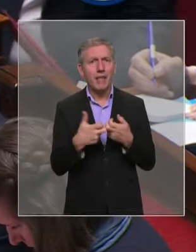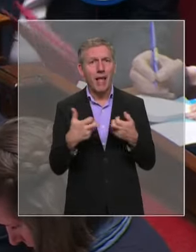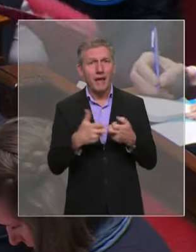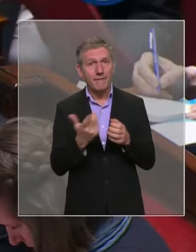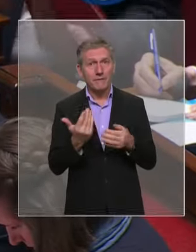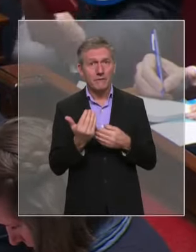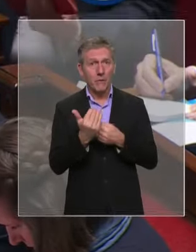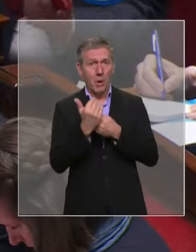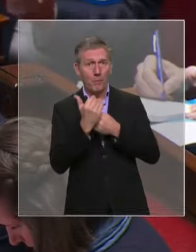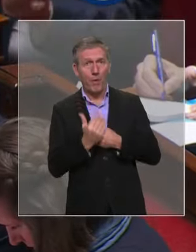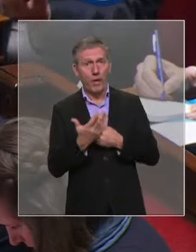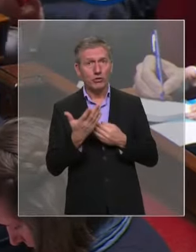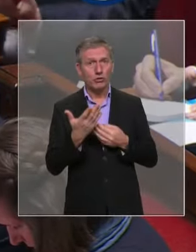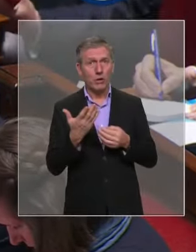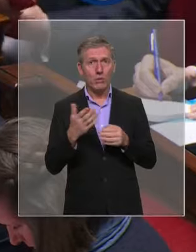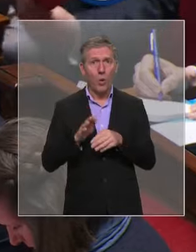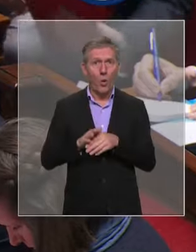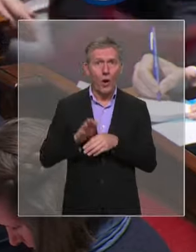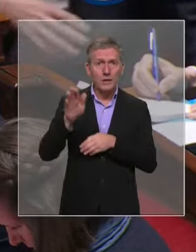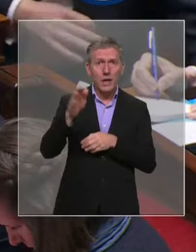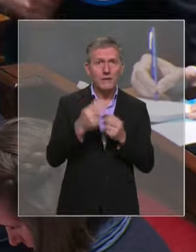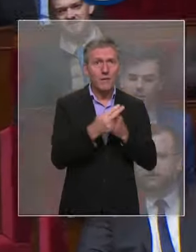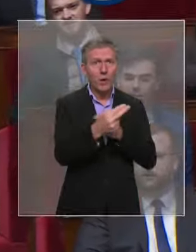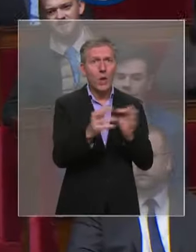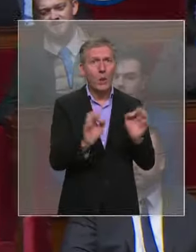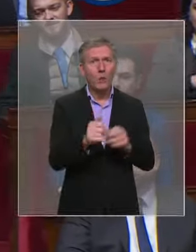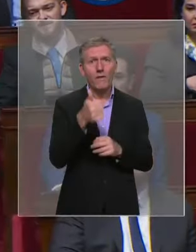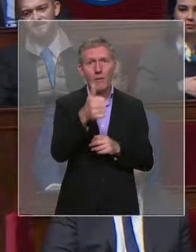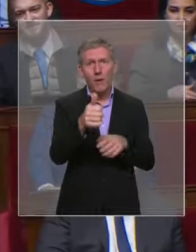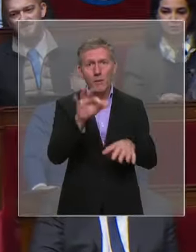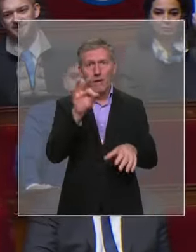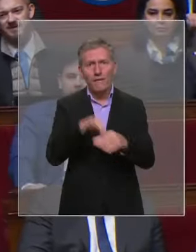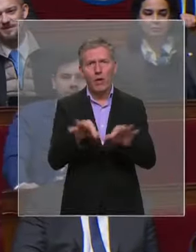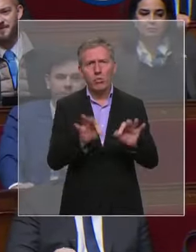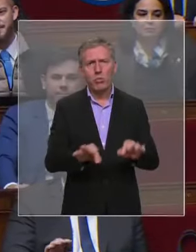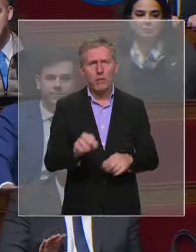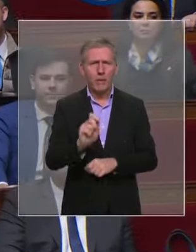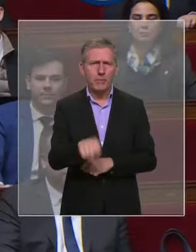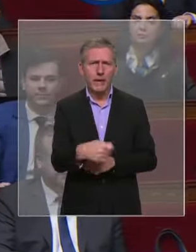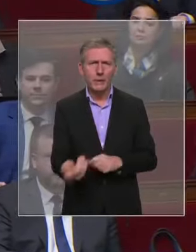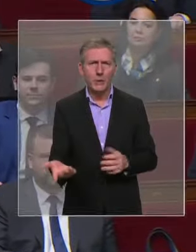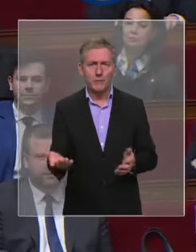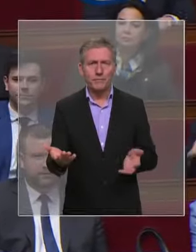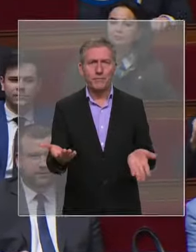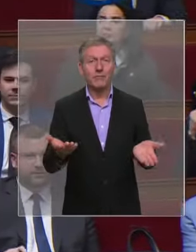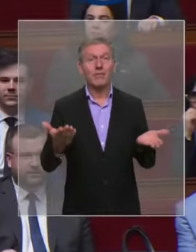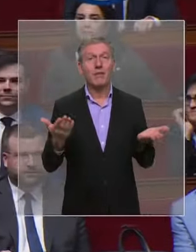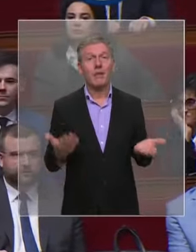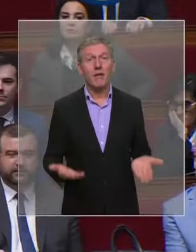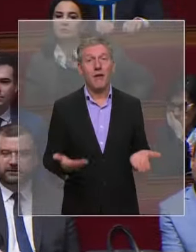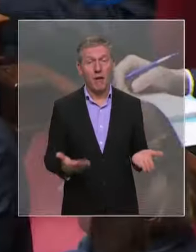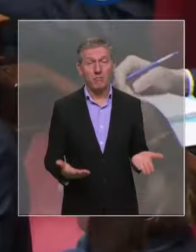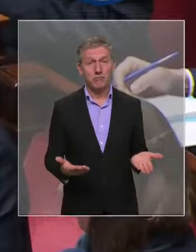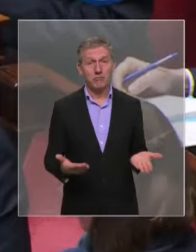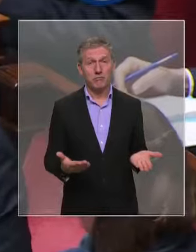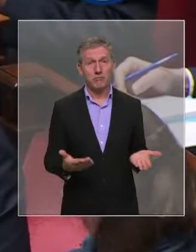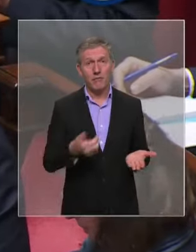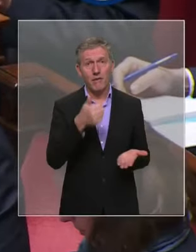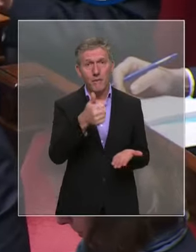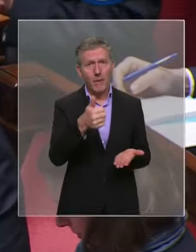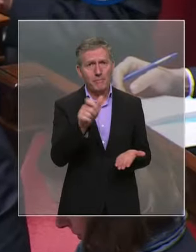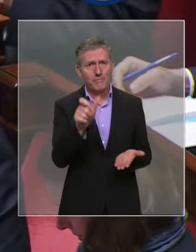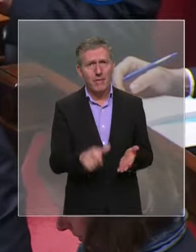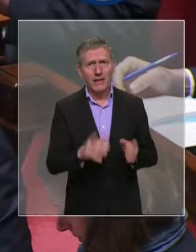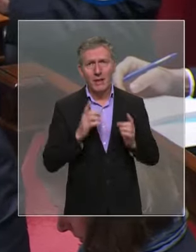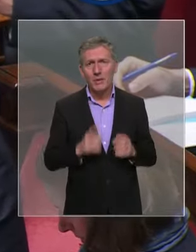la croissance. Contrairement aux voisins, vous ne l'avez pas voté, évidemment. Et aujourd'hui, monsieur le député,